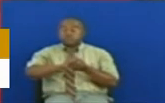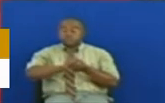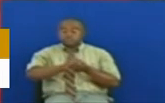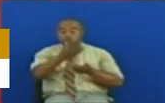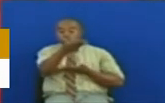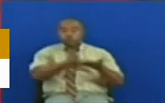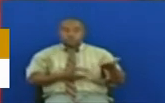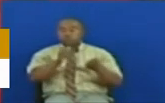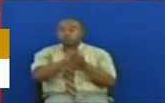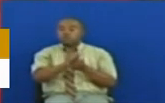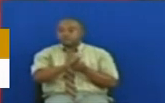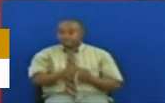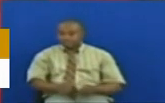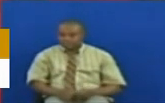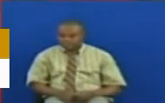10.